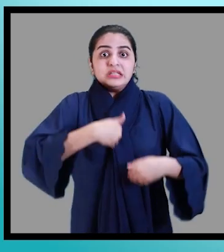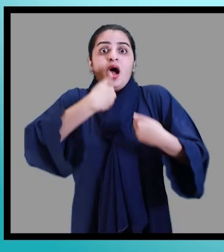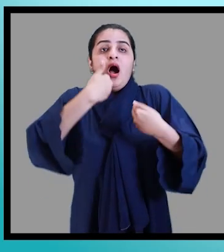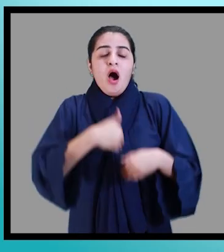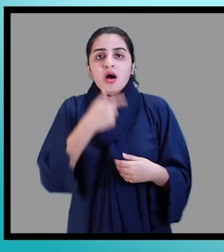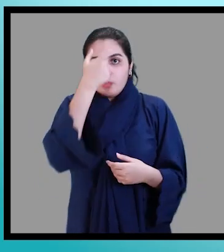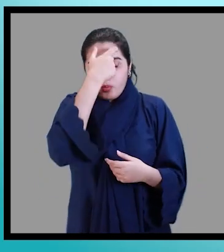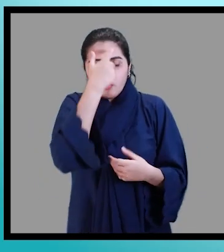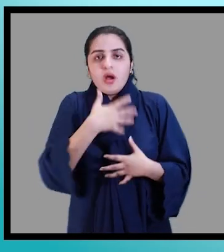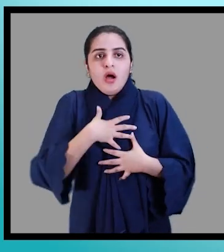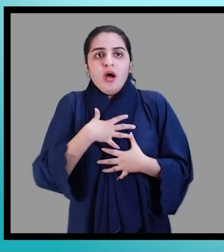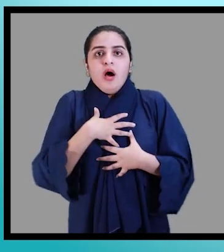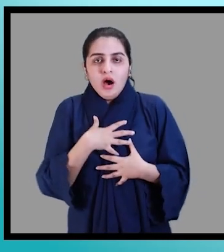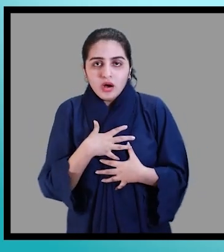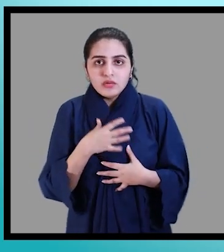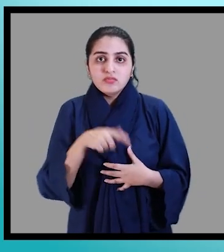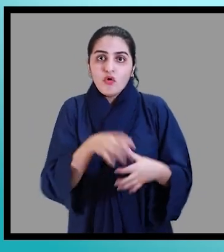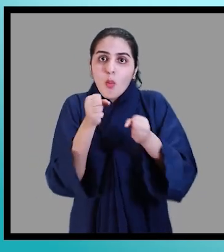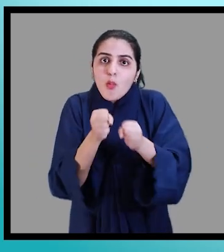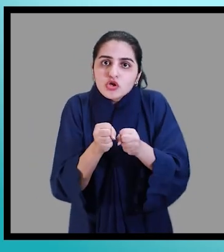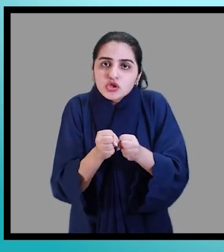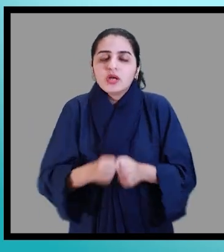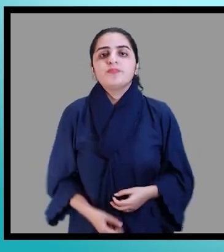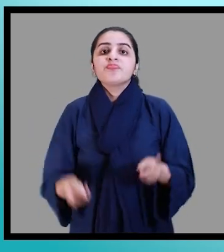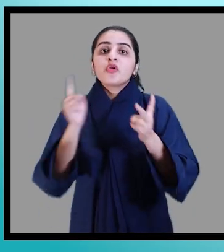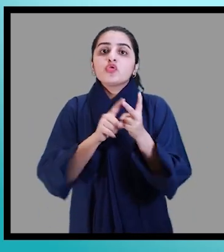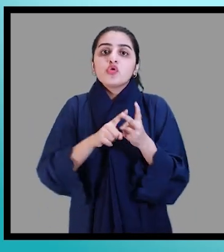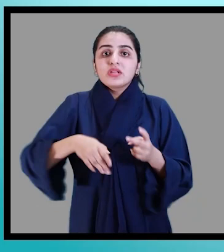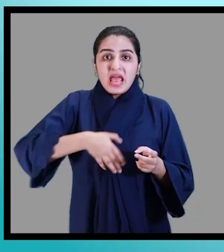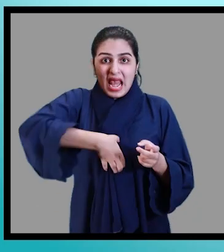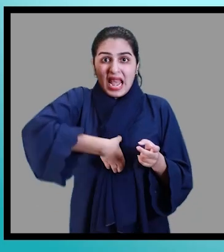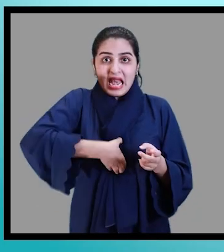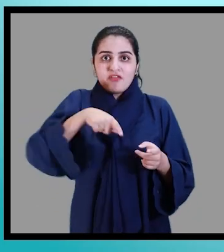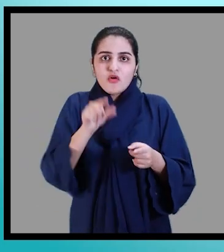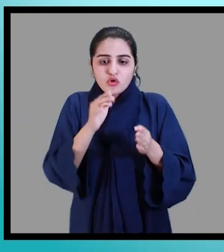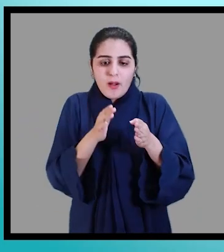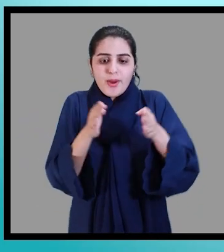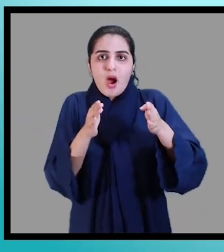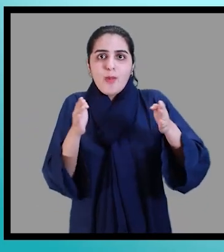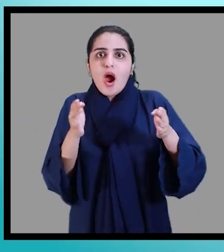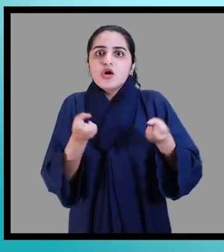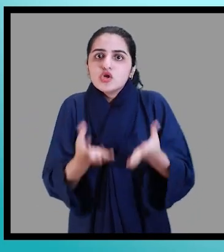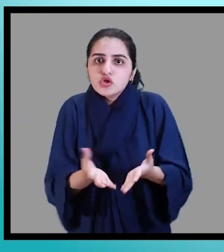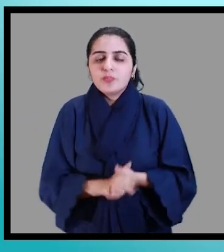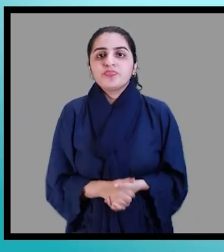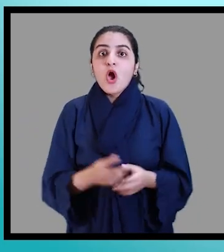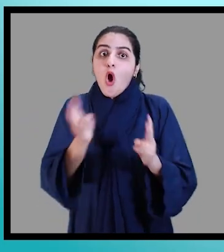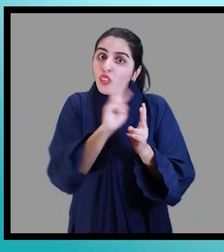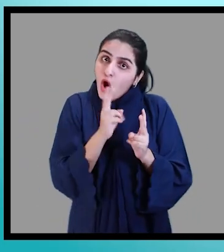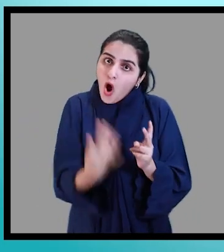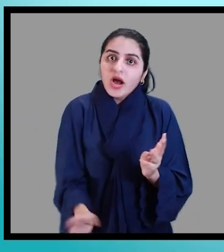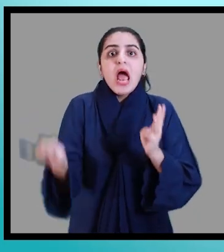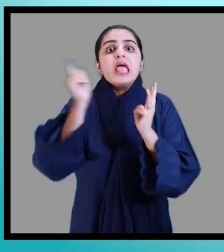खड़खड़ाहट सुनने को मिलती है, सांस लेने में दुश्वारी होती है। इसके साथ साथ लिवर का साइज हल्का हल्का करके बढ़ जाता है। और अगर ये सब चीजें भी देख ली